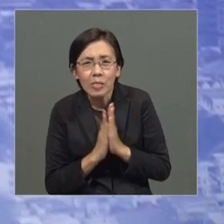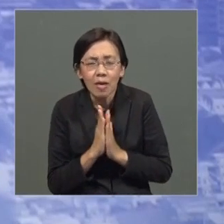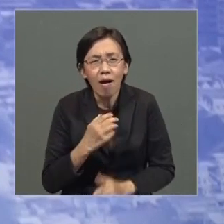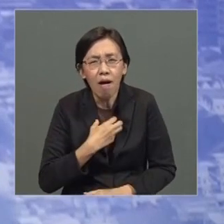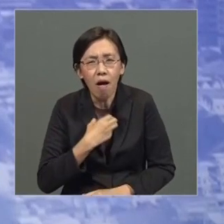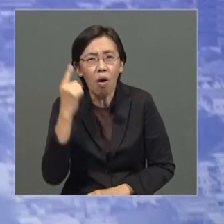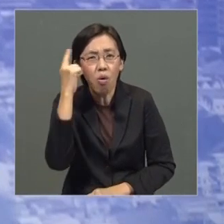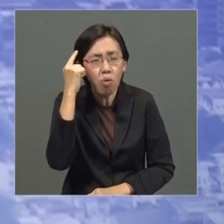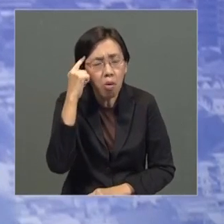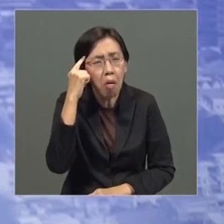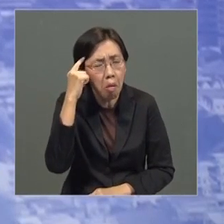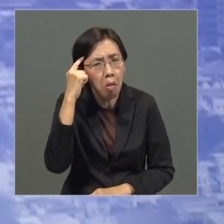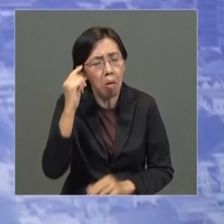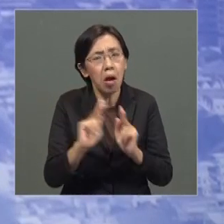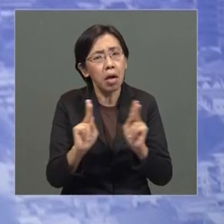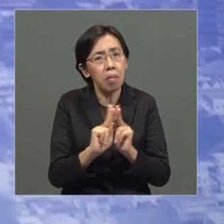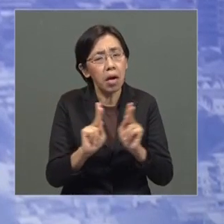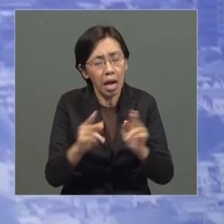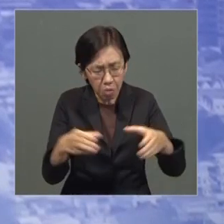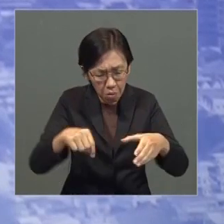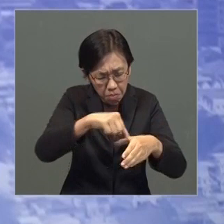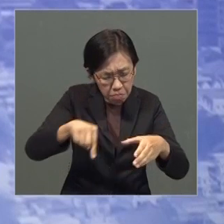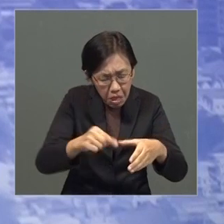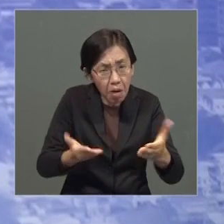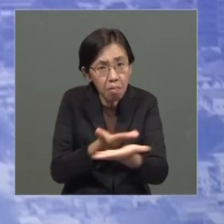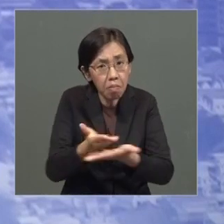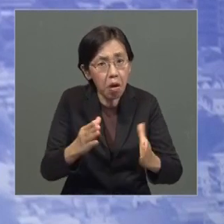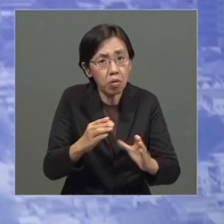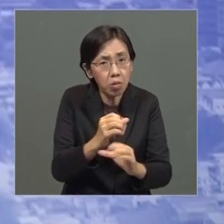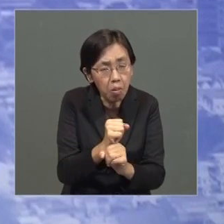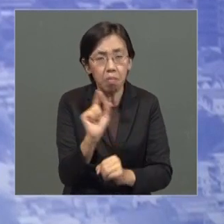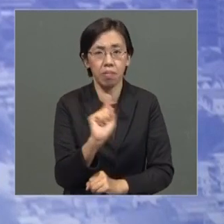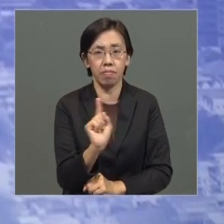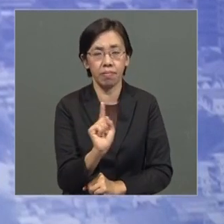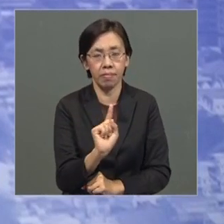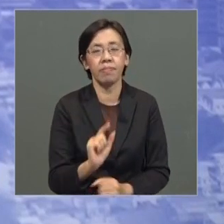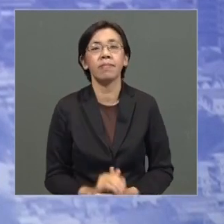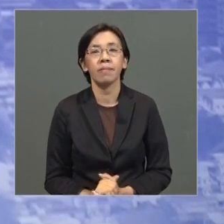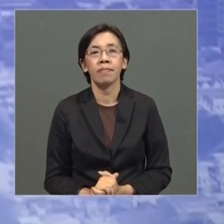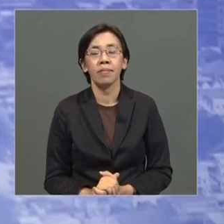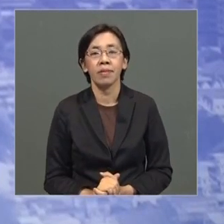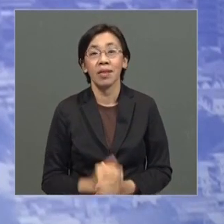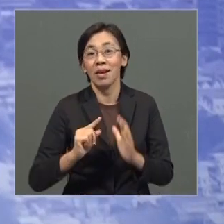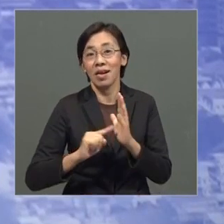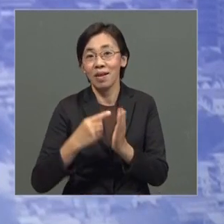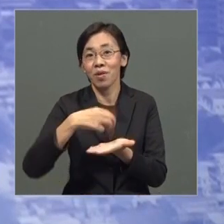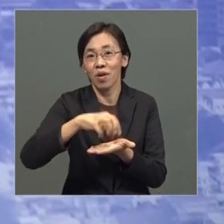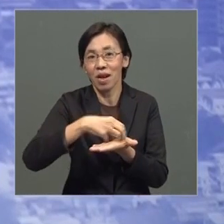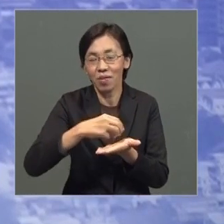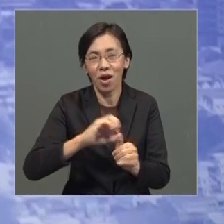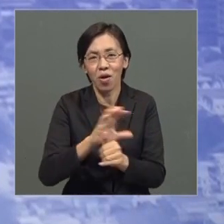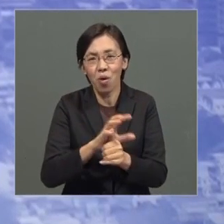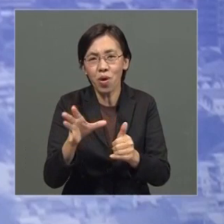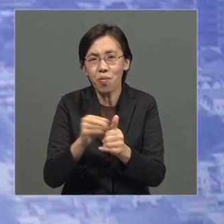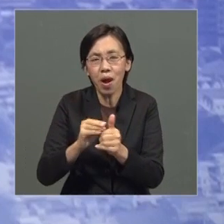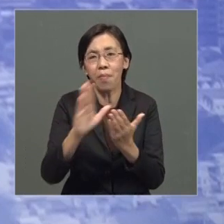าความคิดเห็นข้อสรุปของคณะกรรมการจะเป็นอย่างไรนะคะเราไปเริ่มต้นกันที่สถานการณ์โลกกันก่อนนิดนึ